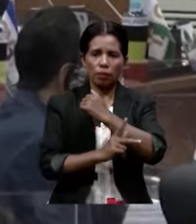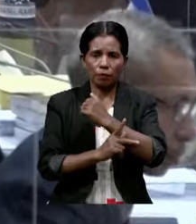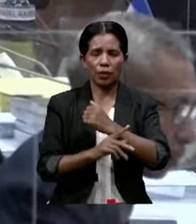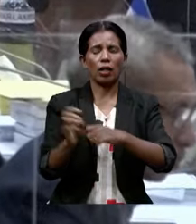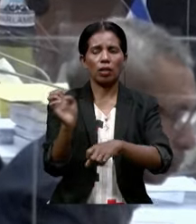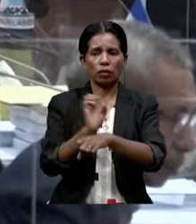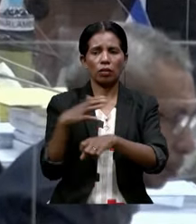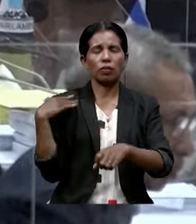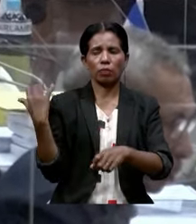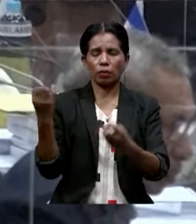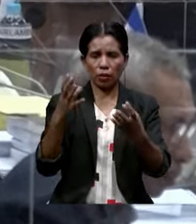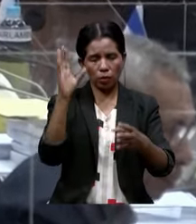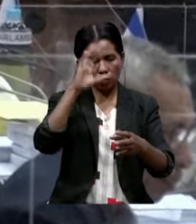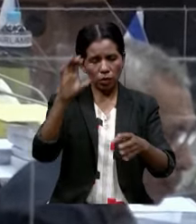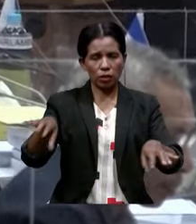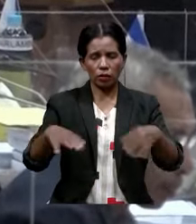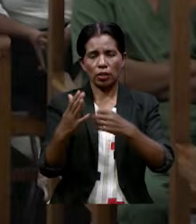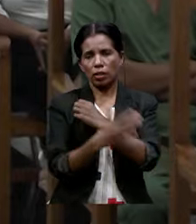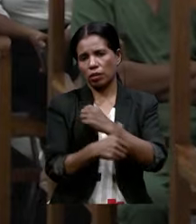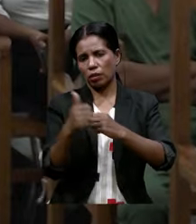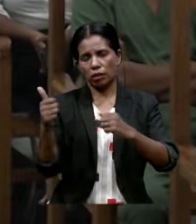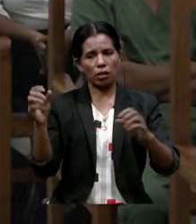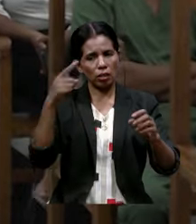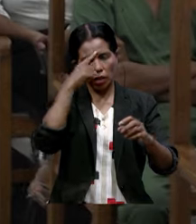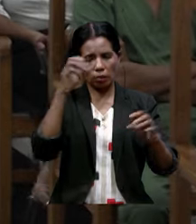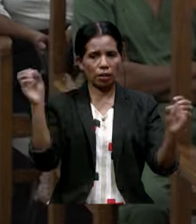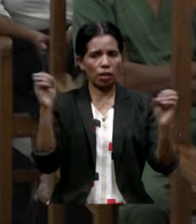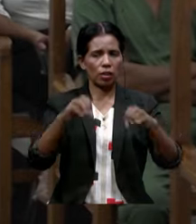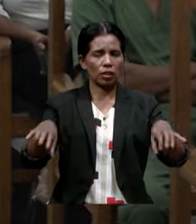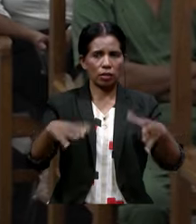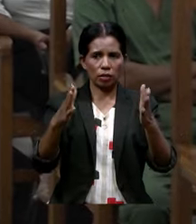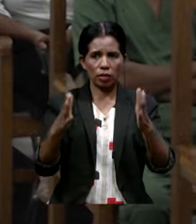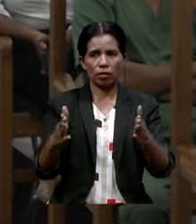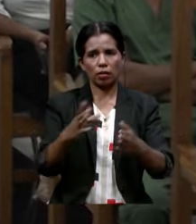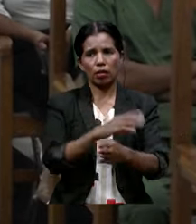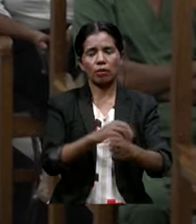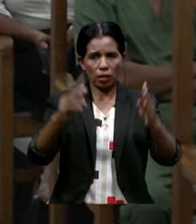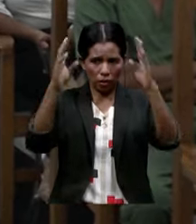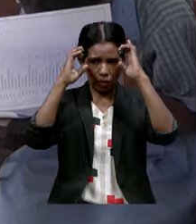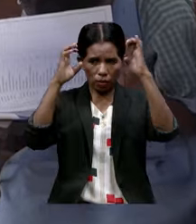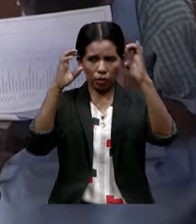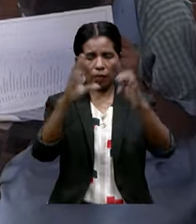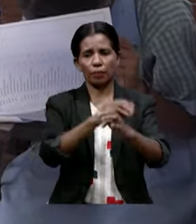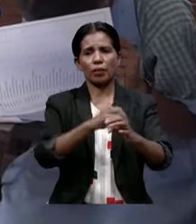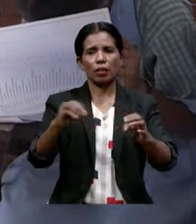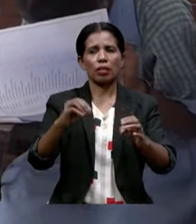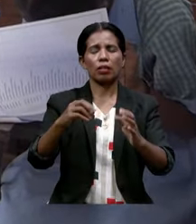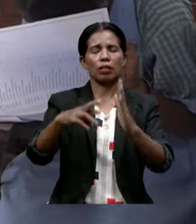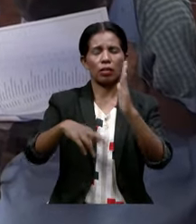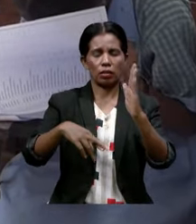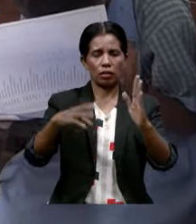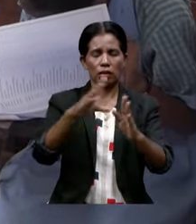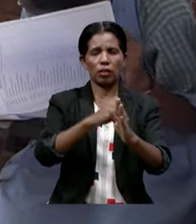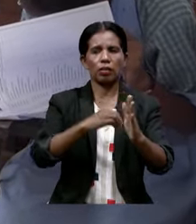ekonomia, joven barak buka servisu iha rai liur, tamba falta kampu trabalho iha rai laran, iha aspecto edukasaun, kurikulum no infrastruktura